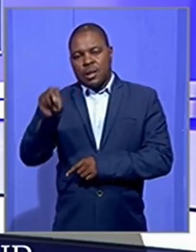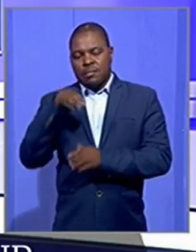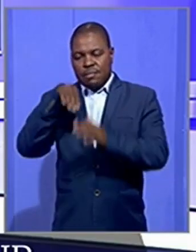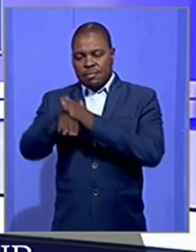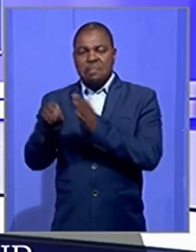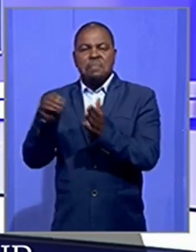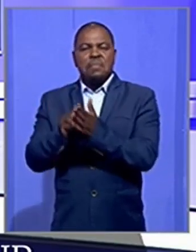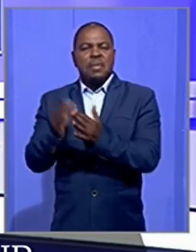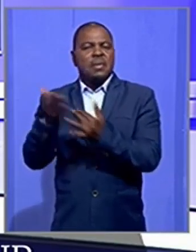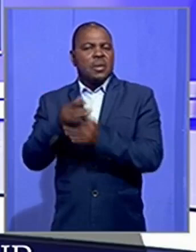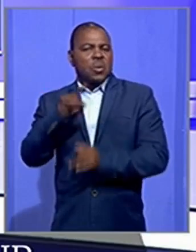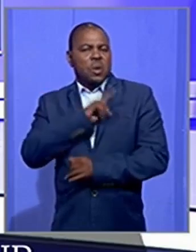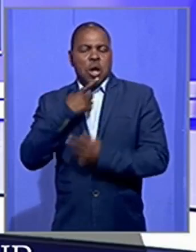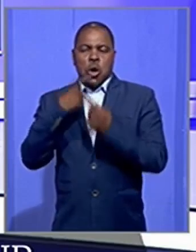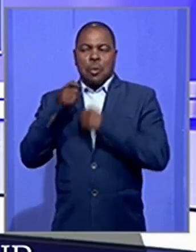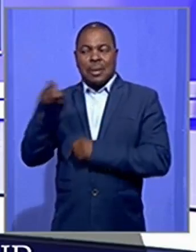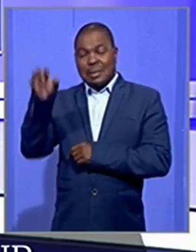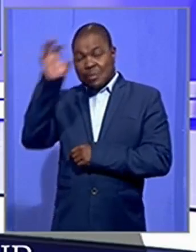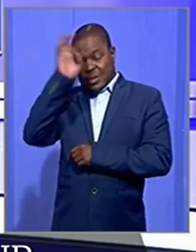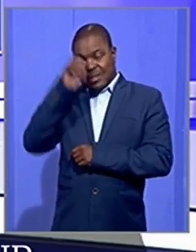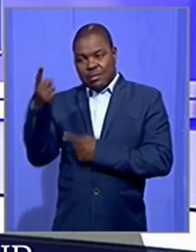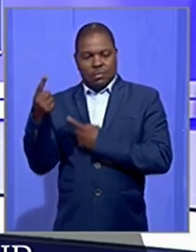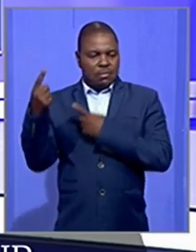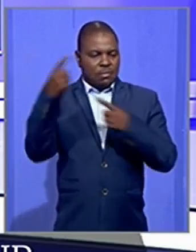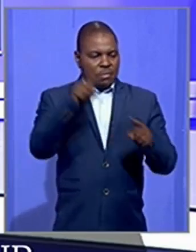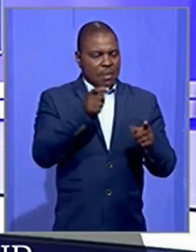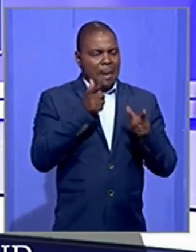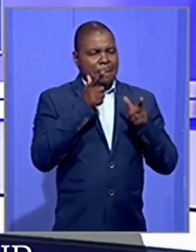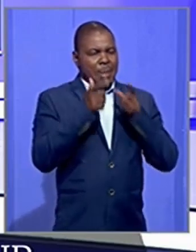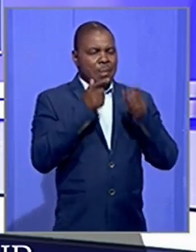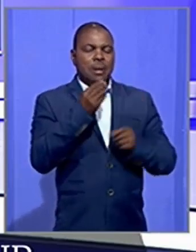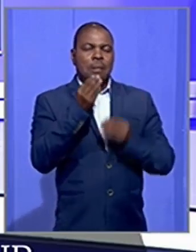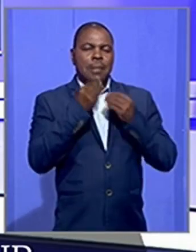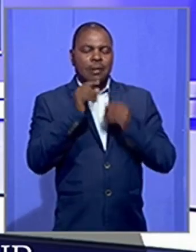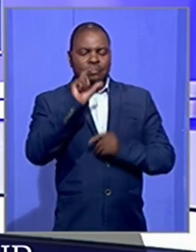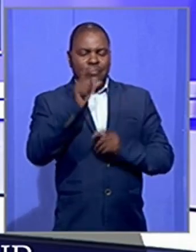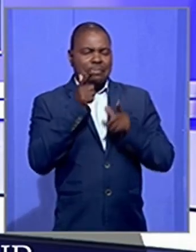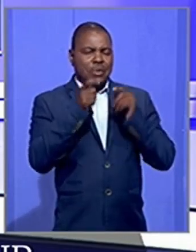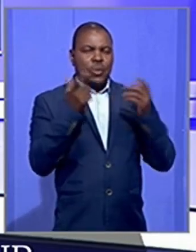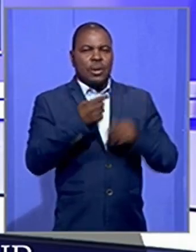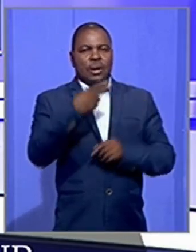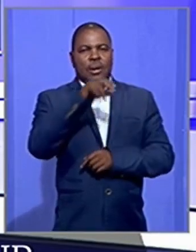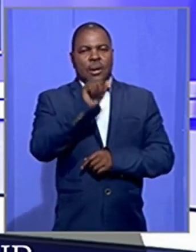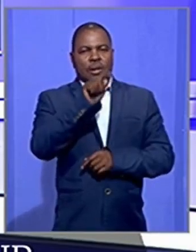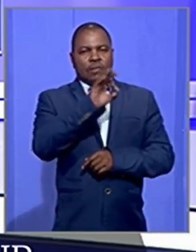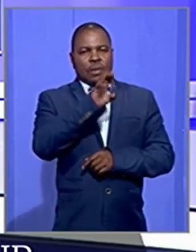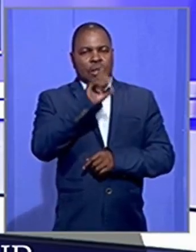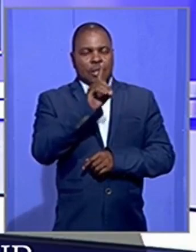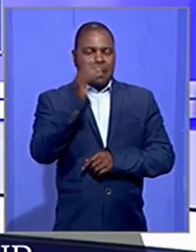le sepodisi. Moraga gore mapodisi a ba phatlalatse ka dikolo tsa Rabara kwa campuseng ya Hatfield Maabane.